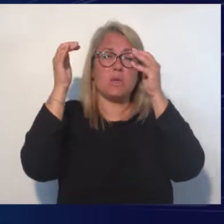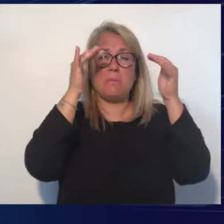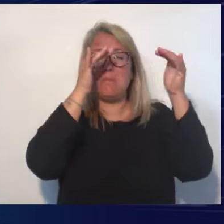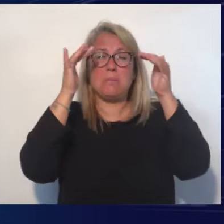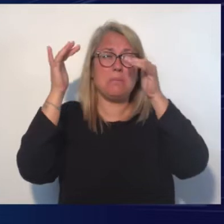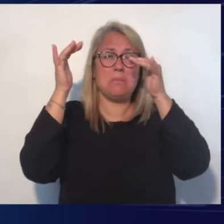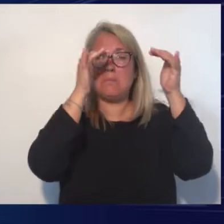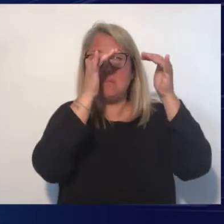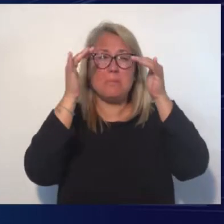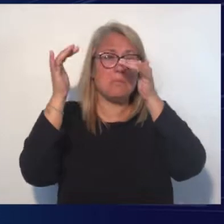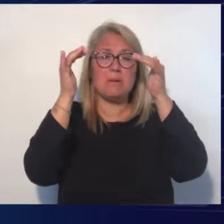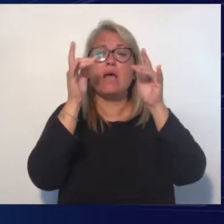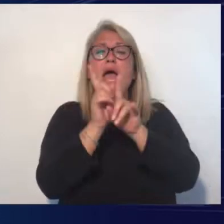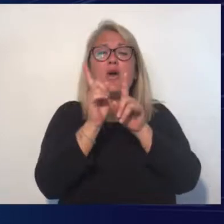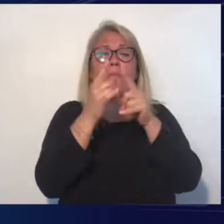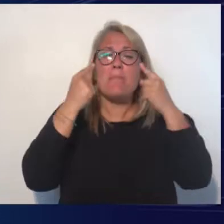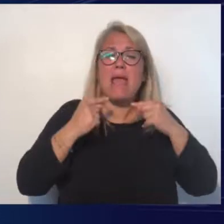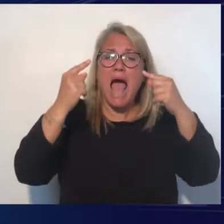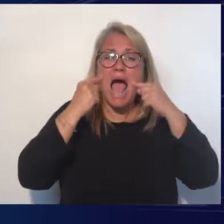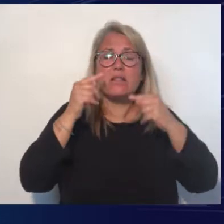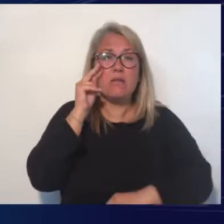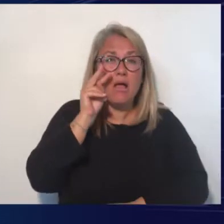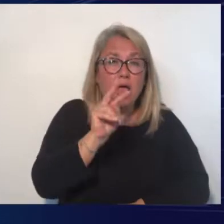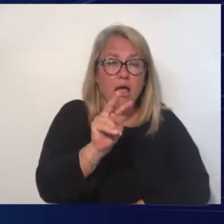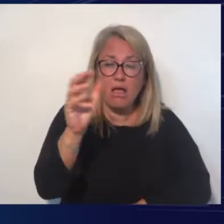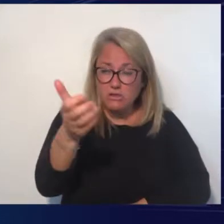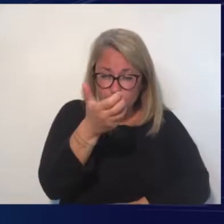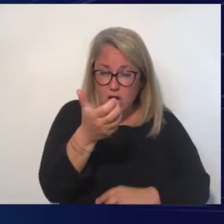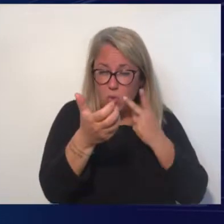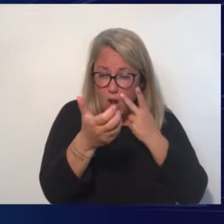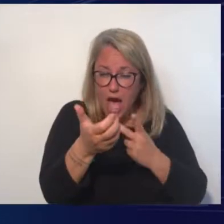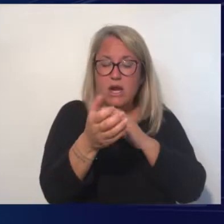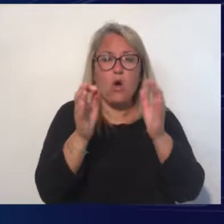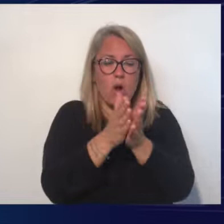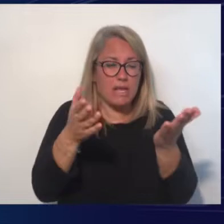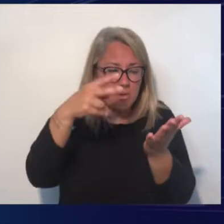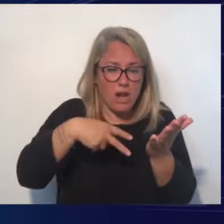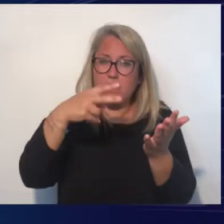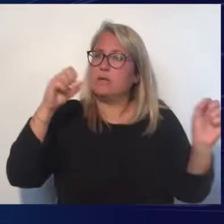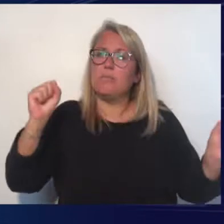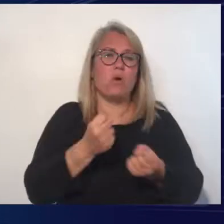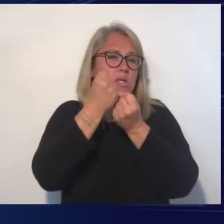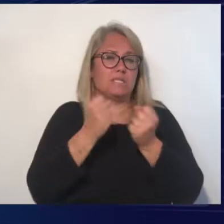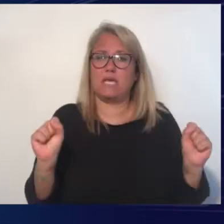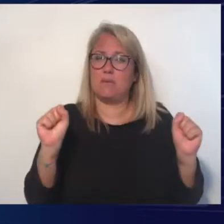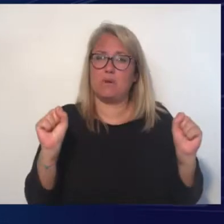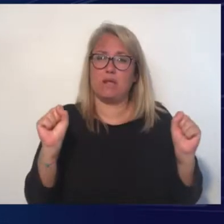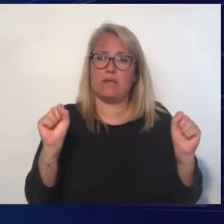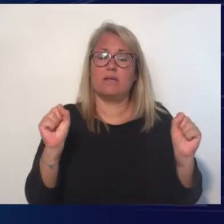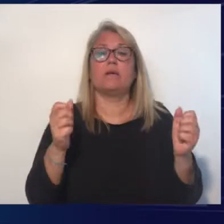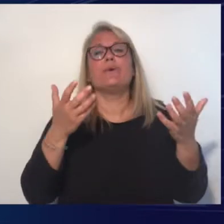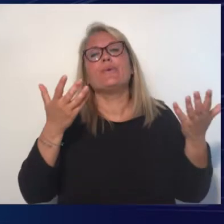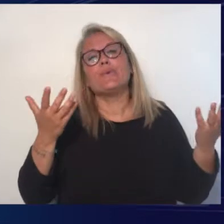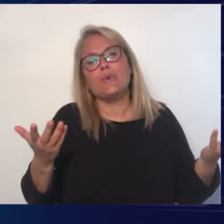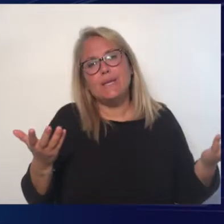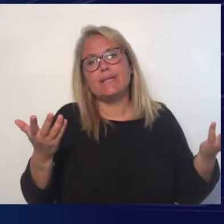come voler guardare dopo aver pianto o un cellulare. O leggere un libro, uno non riesce a mettere a fuoco. Ecco perché è richiesto, è